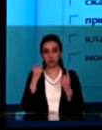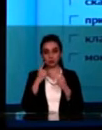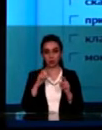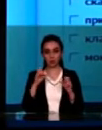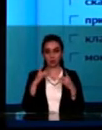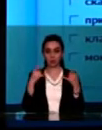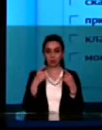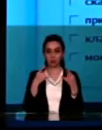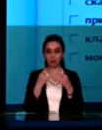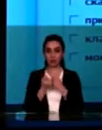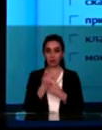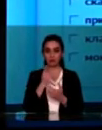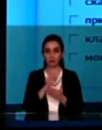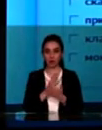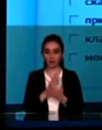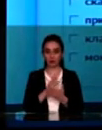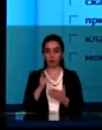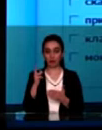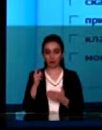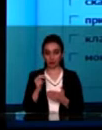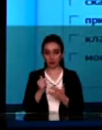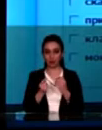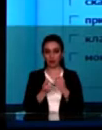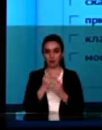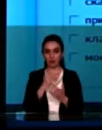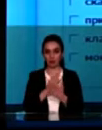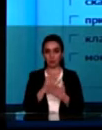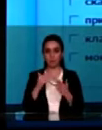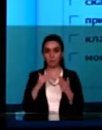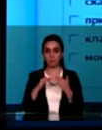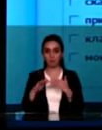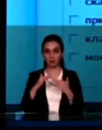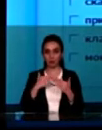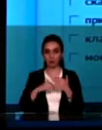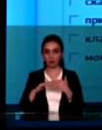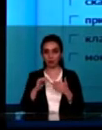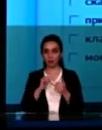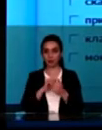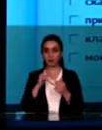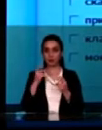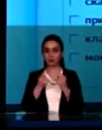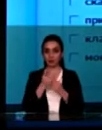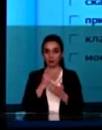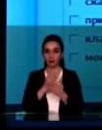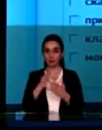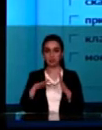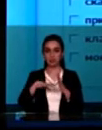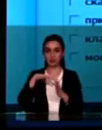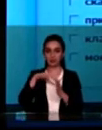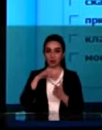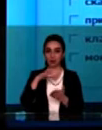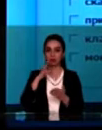Монитор является? Да, является. Принтер является. Сканер